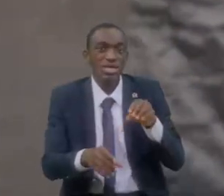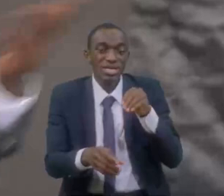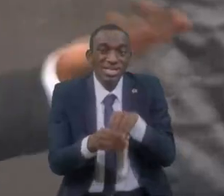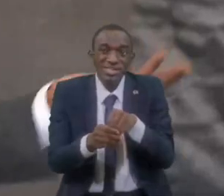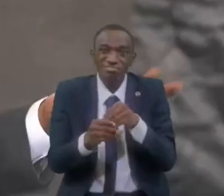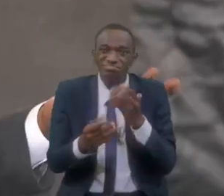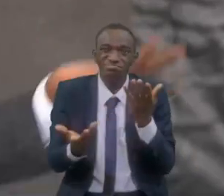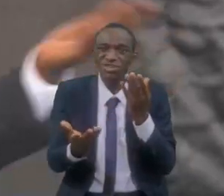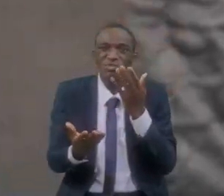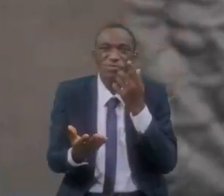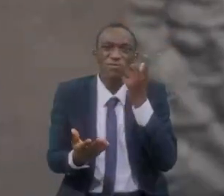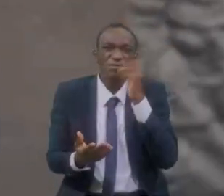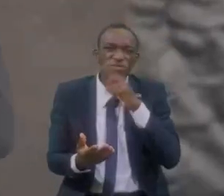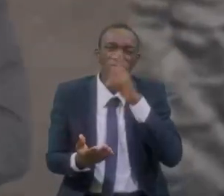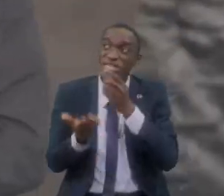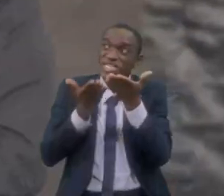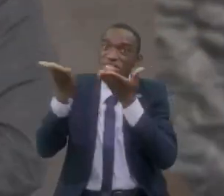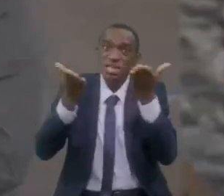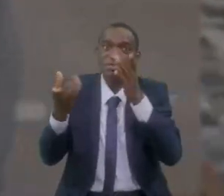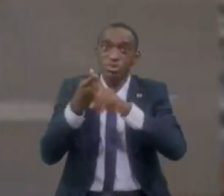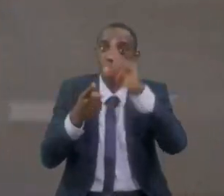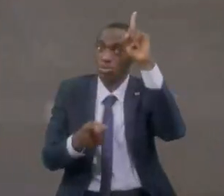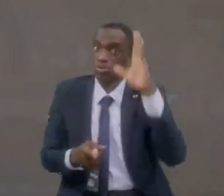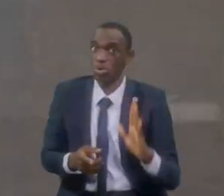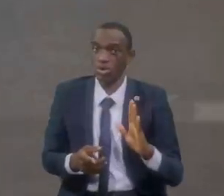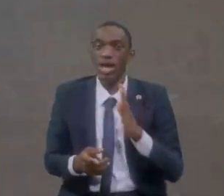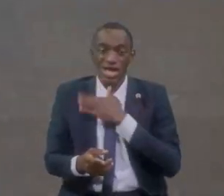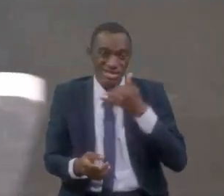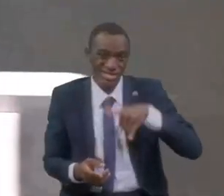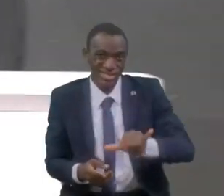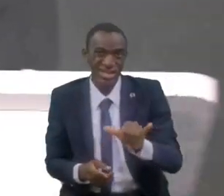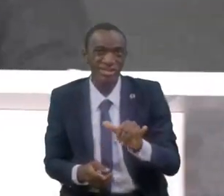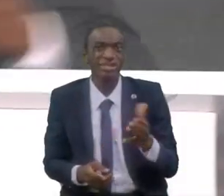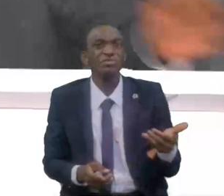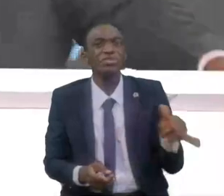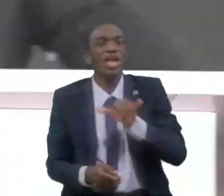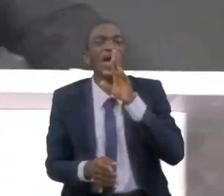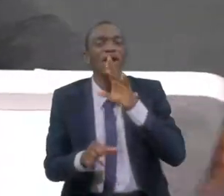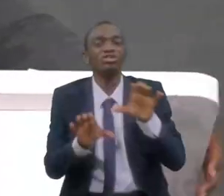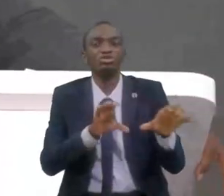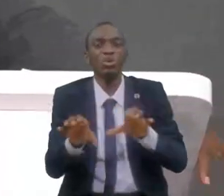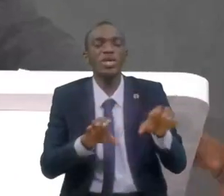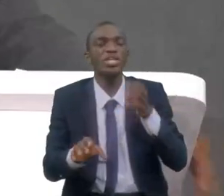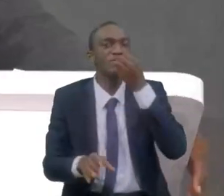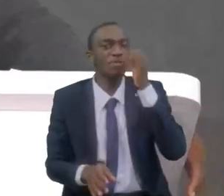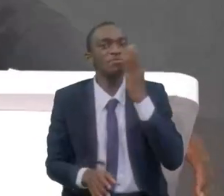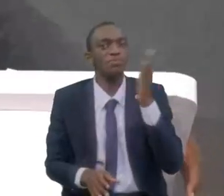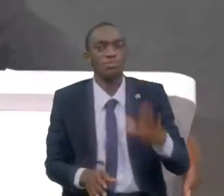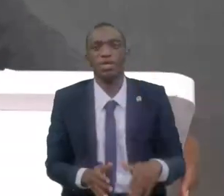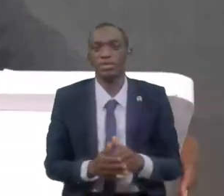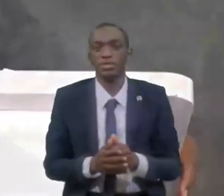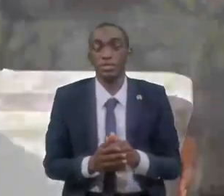Dans le service qu'ils sont censés rendre à Dieu. Et ils commettent des sacrilèges.